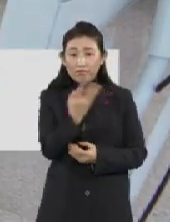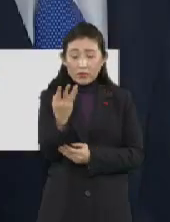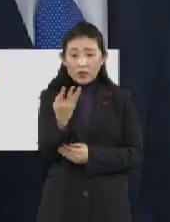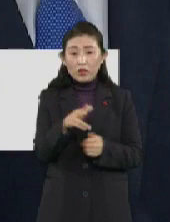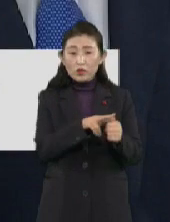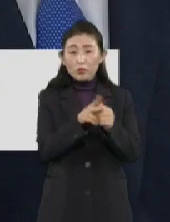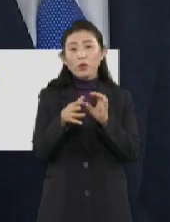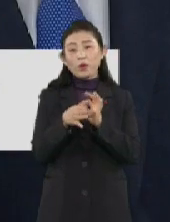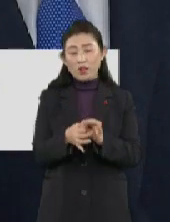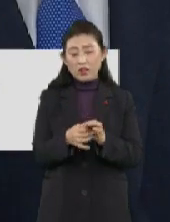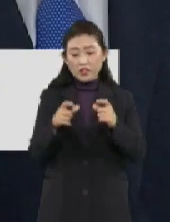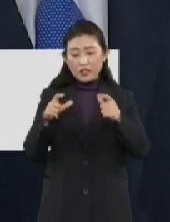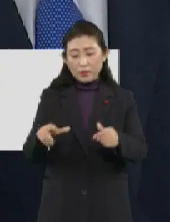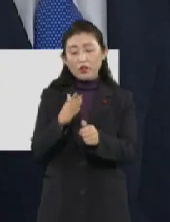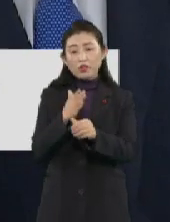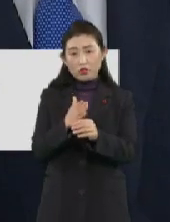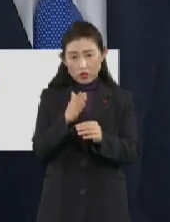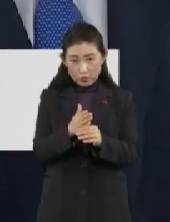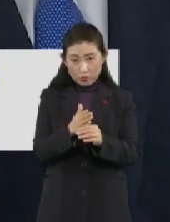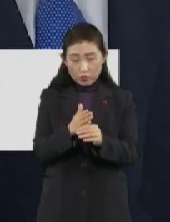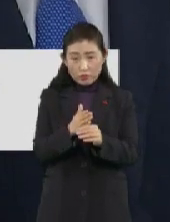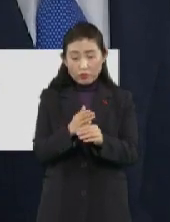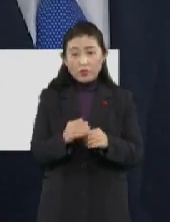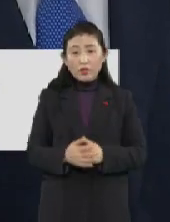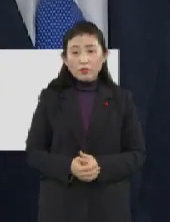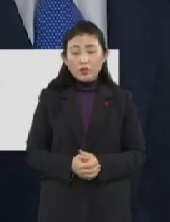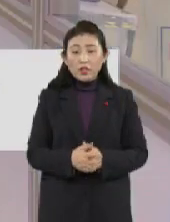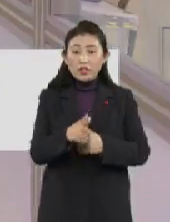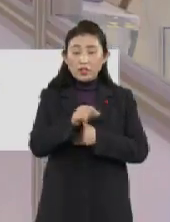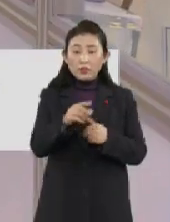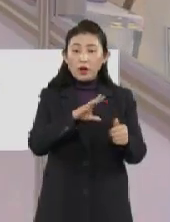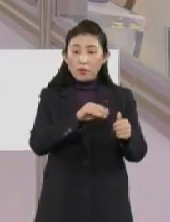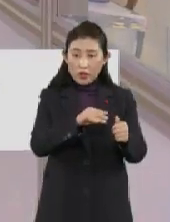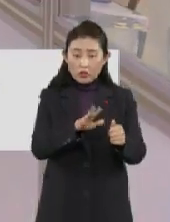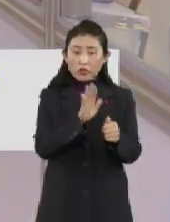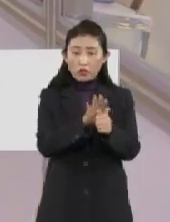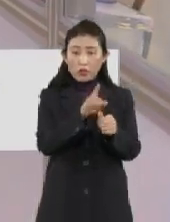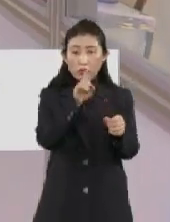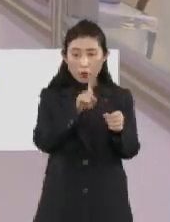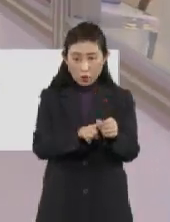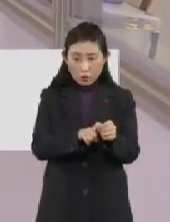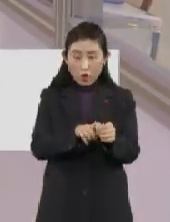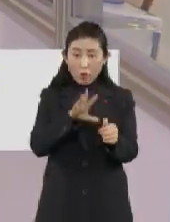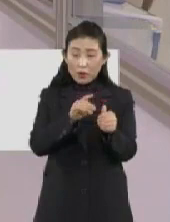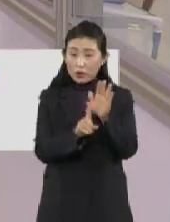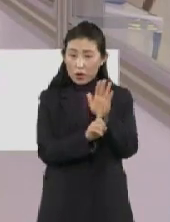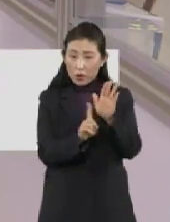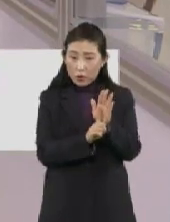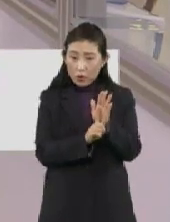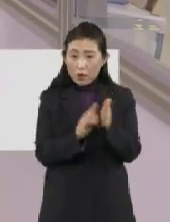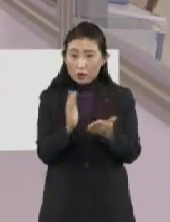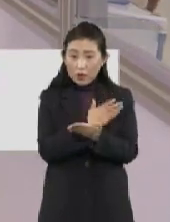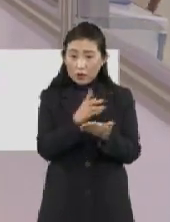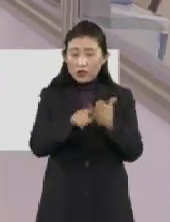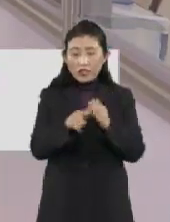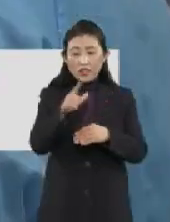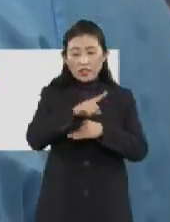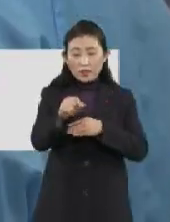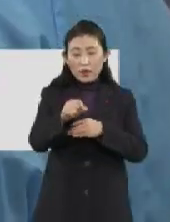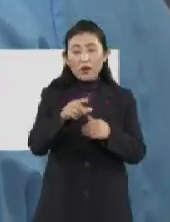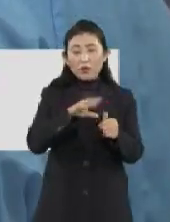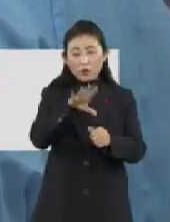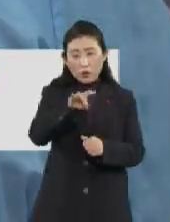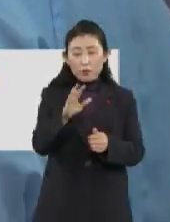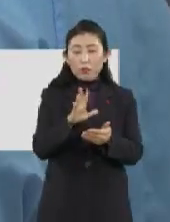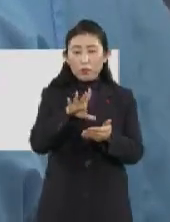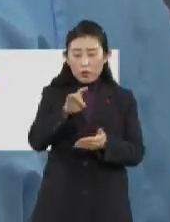정보도 지역 중심으로 생산 유통될 수 있도록 지역방송 지원을 위해 방송광고 배정부터 지역에